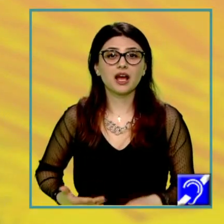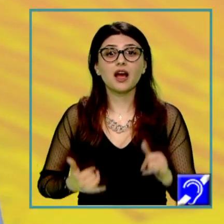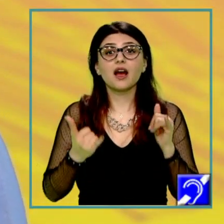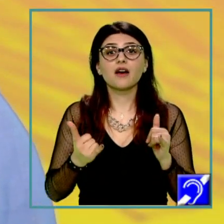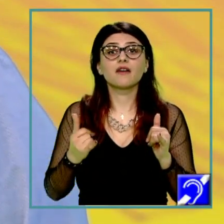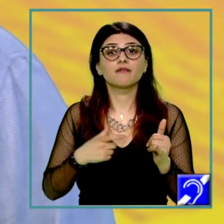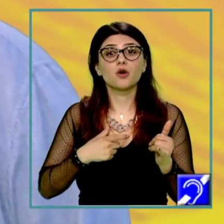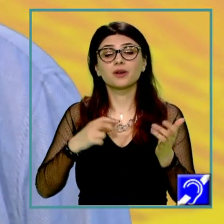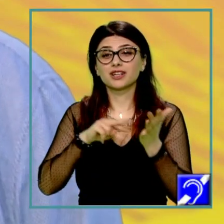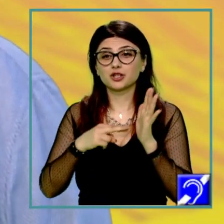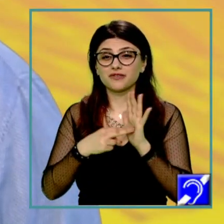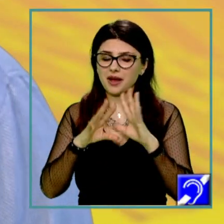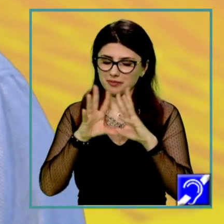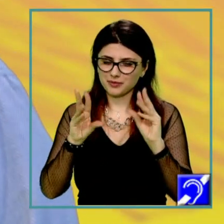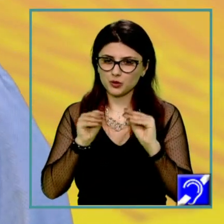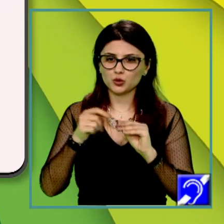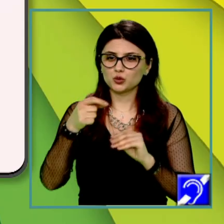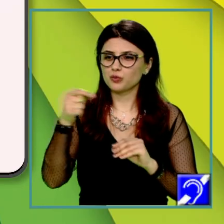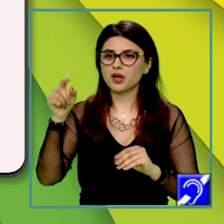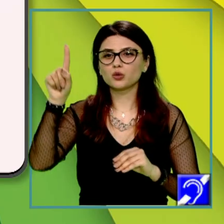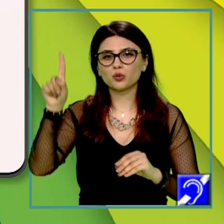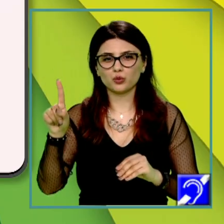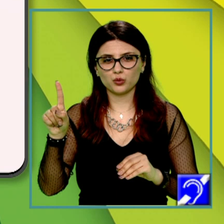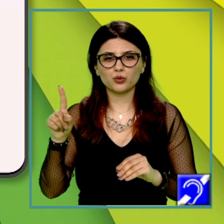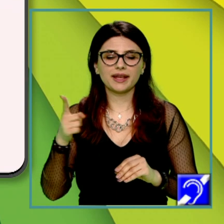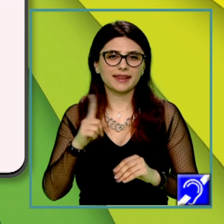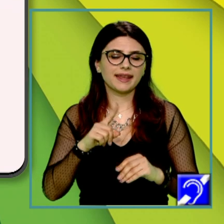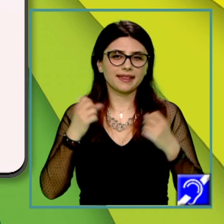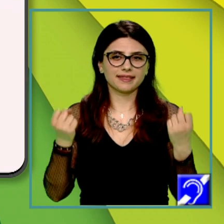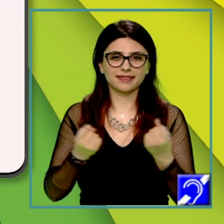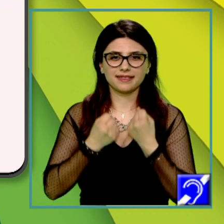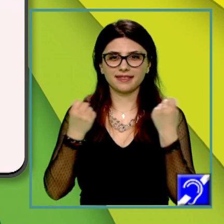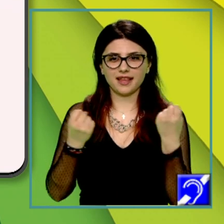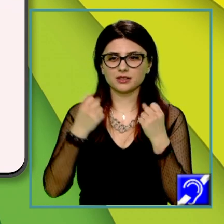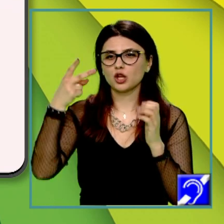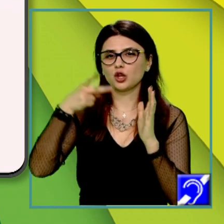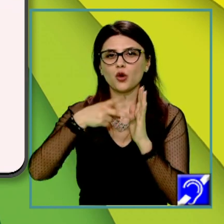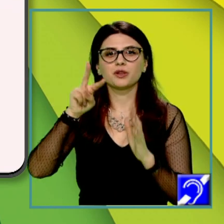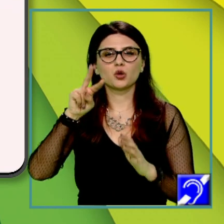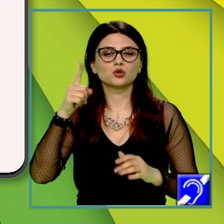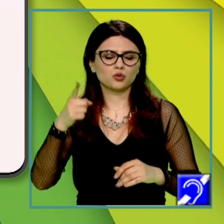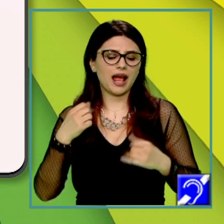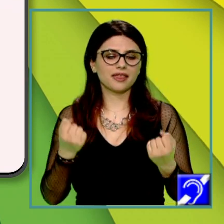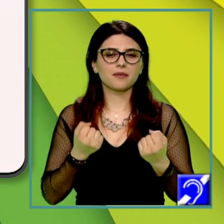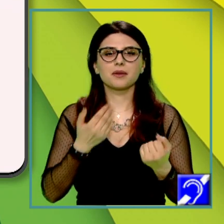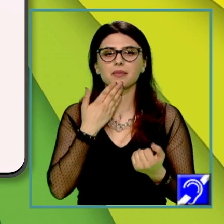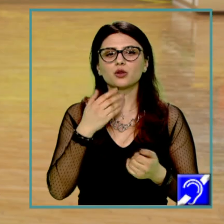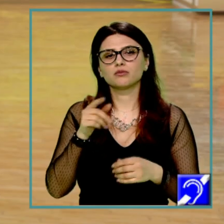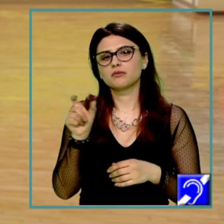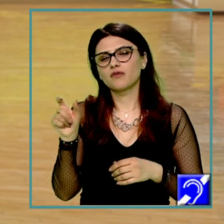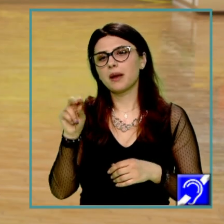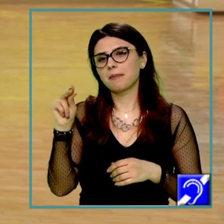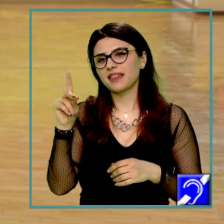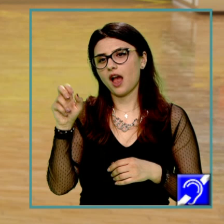vom rezolva împreună subiectul 1 din testele de antrenament 2021 pentru profil pedagogic